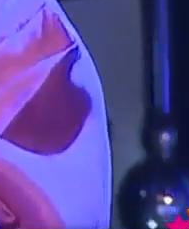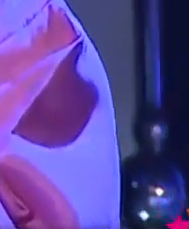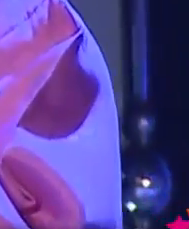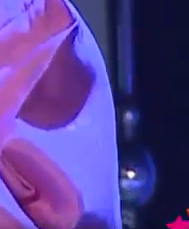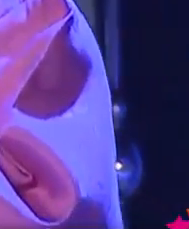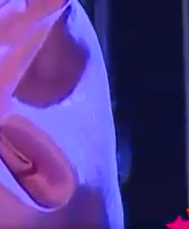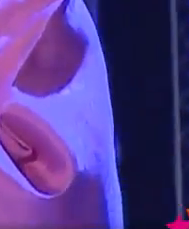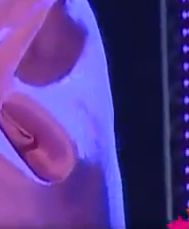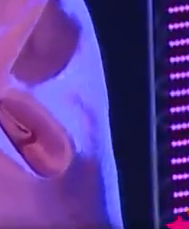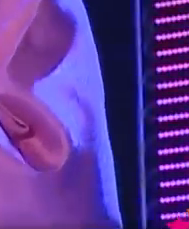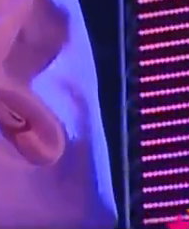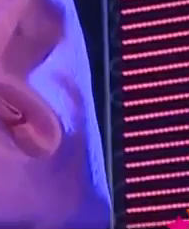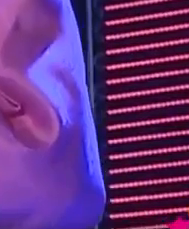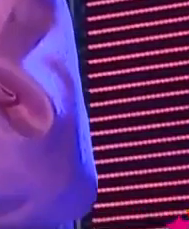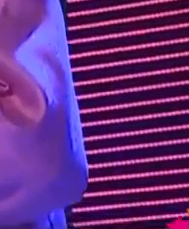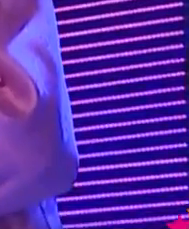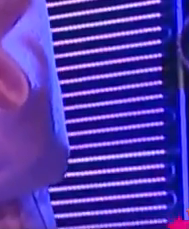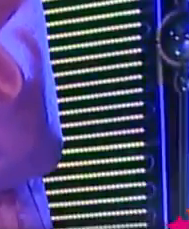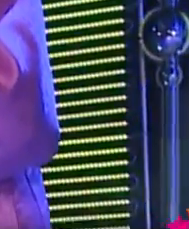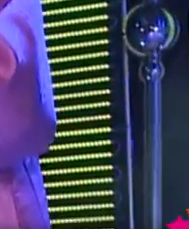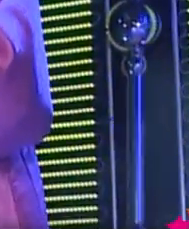이